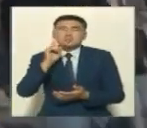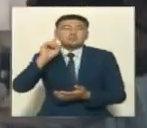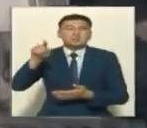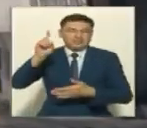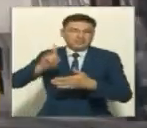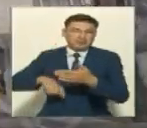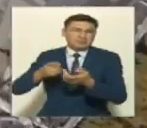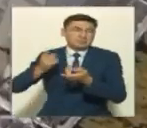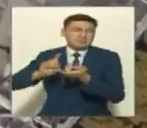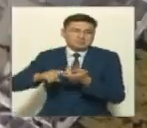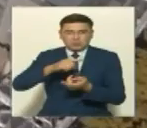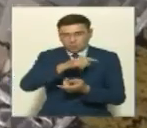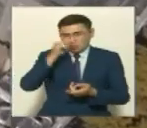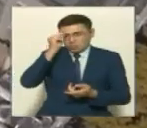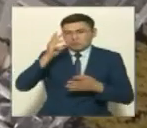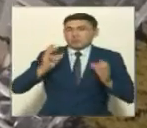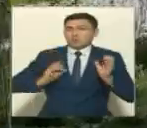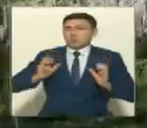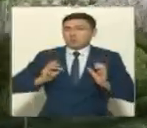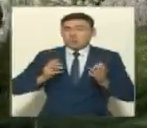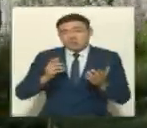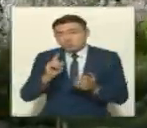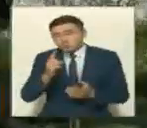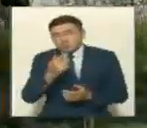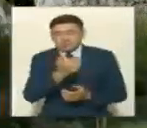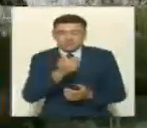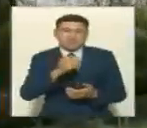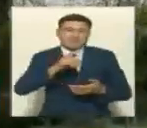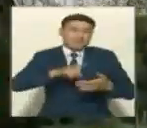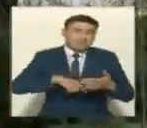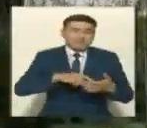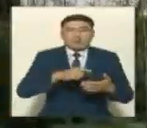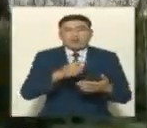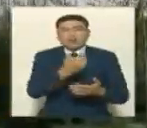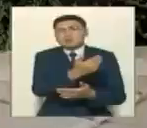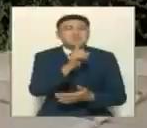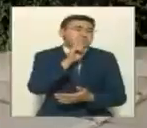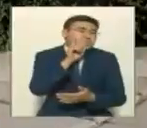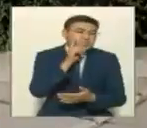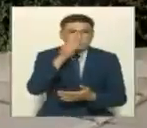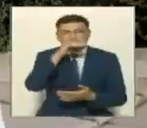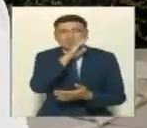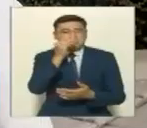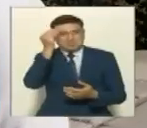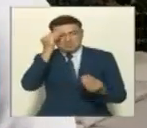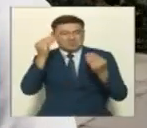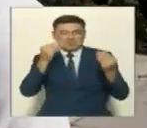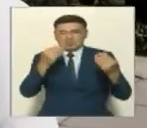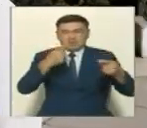да бар. Бұған жергілікті жастар мен ата-аналардың көзқарасын сұрап көрдік. Тұрғындардың пікірі екіге бөлінді. Қарсым